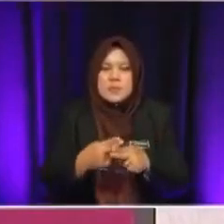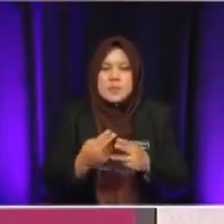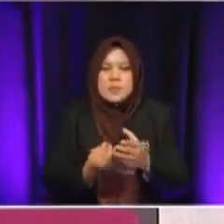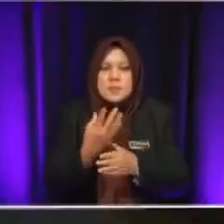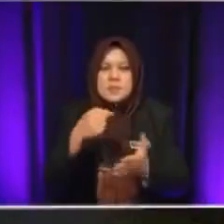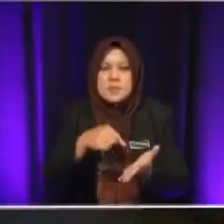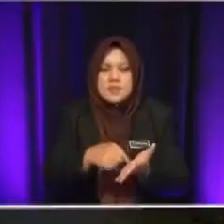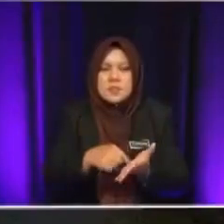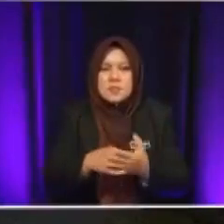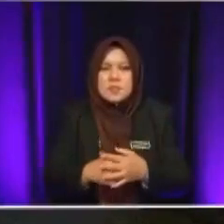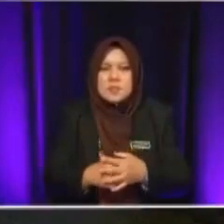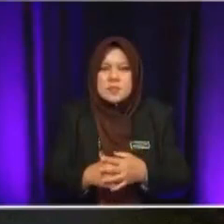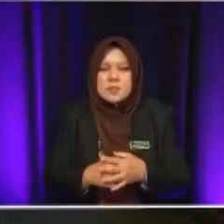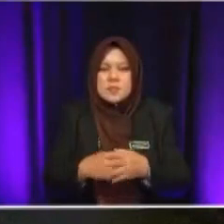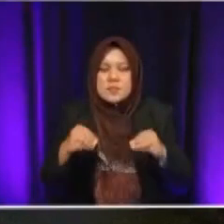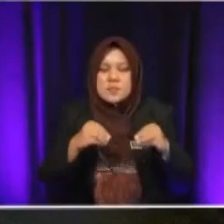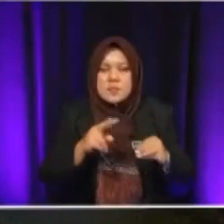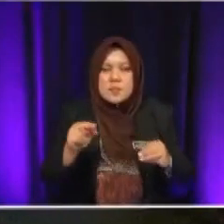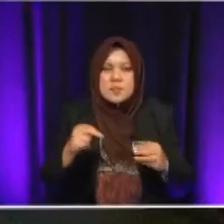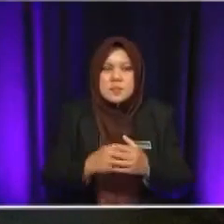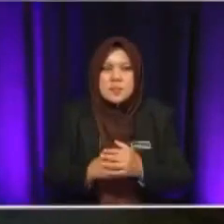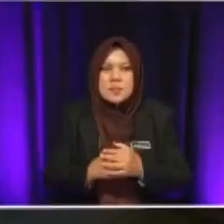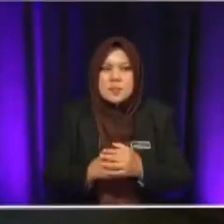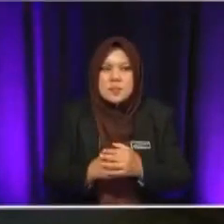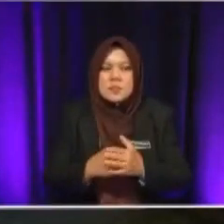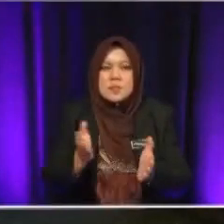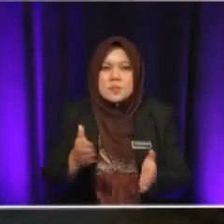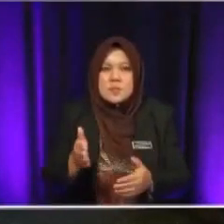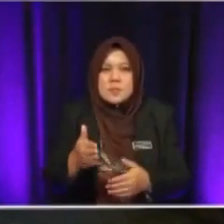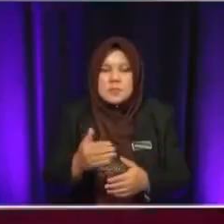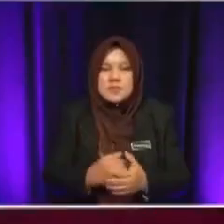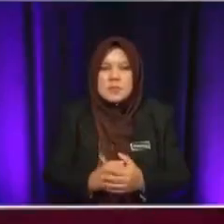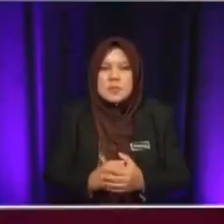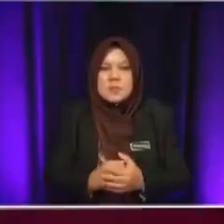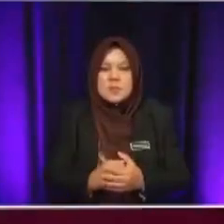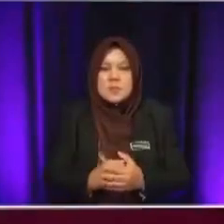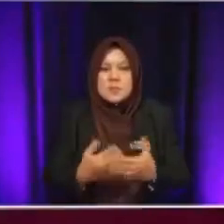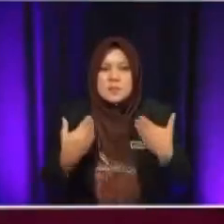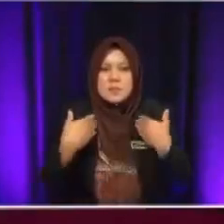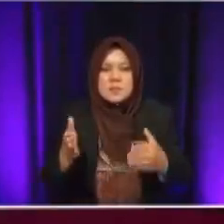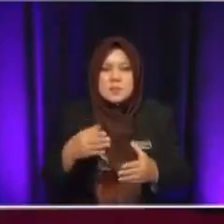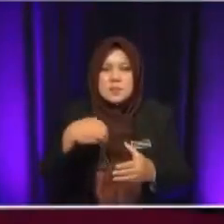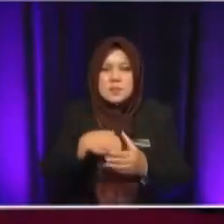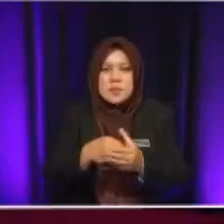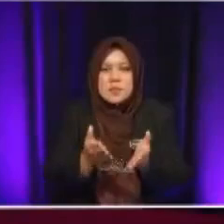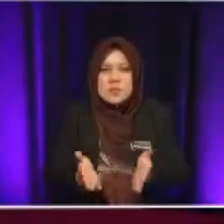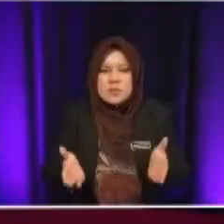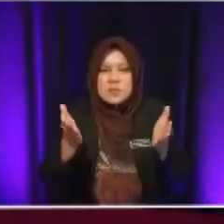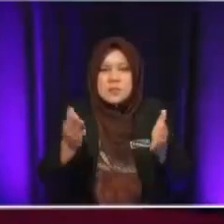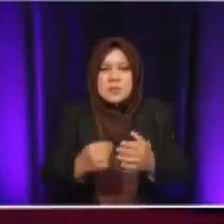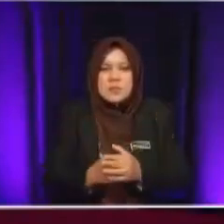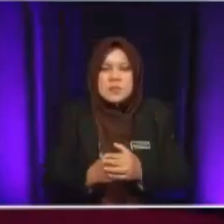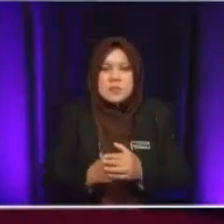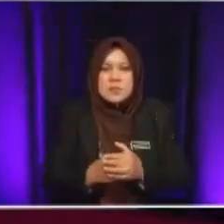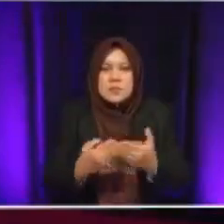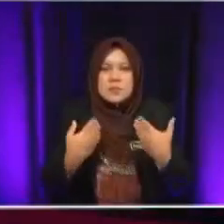tumbuhan ni? Cara penanaman penanaman ni? Eh, ikan. Okey, ada ikan dalam akuarium ini